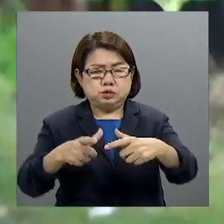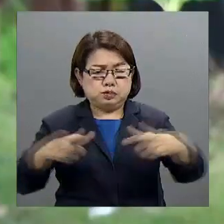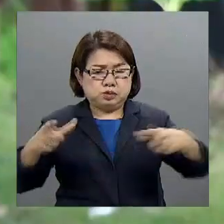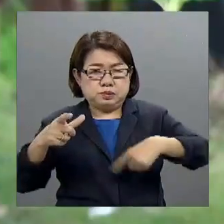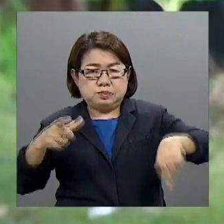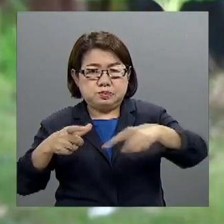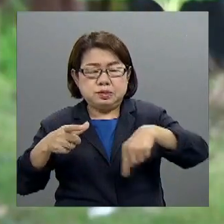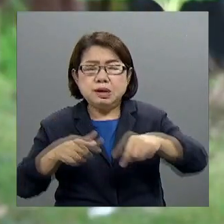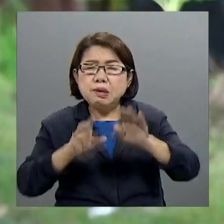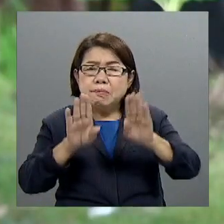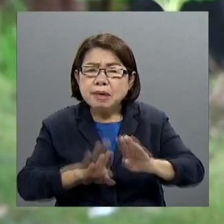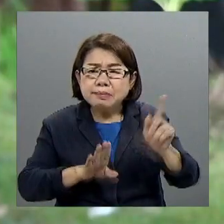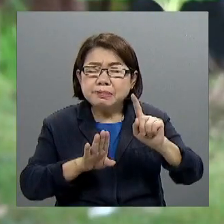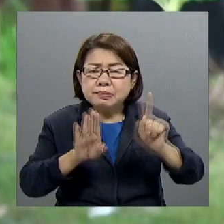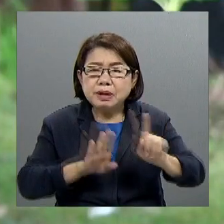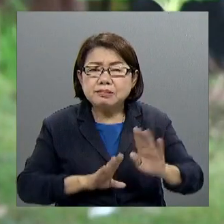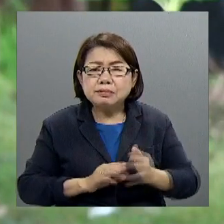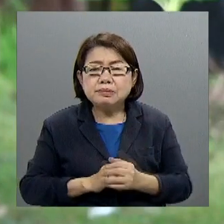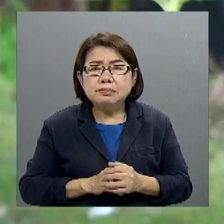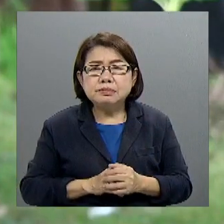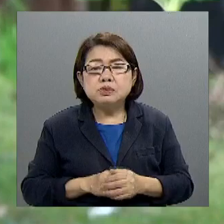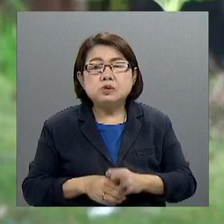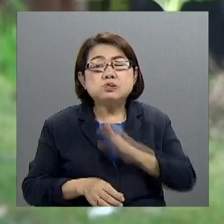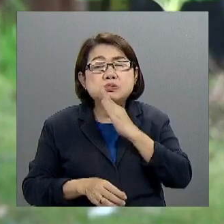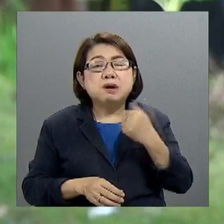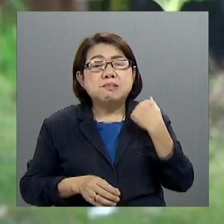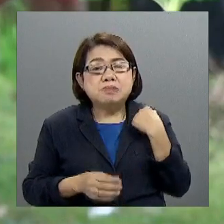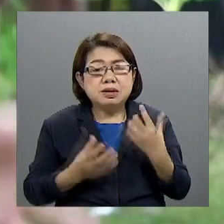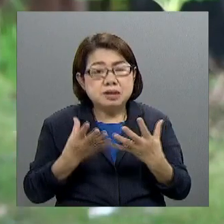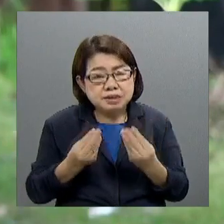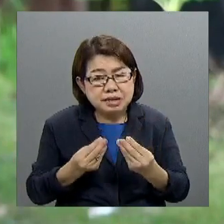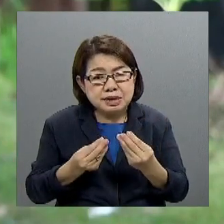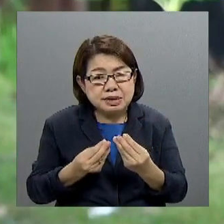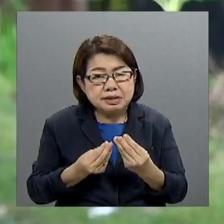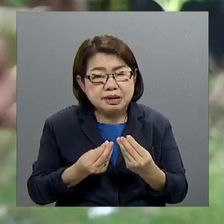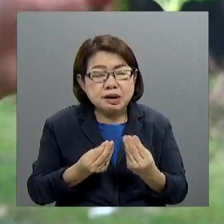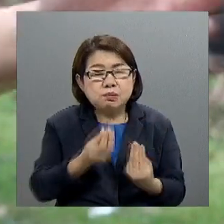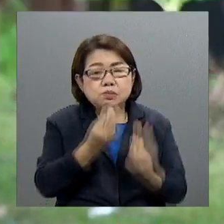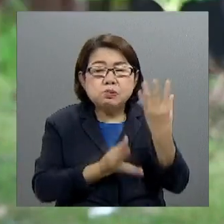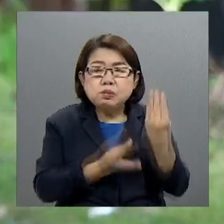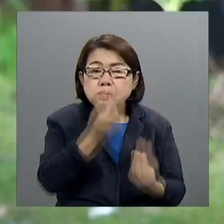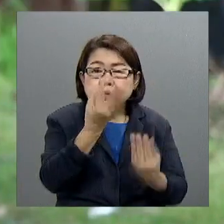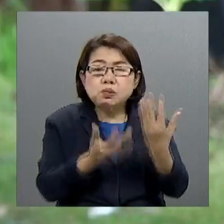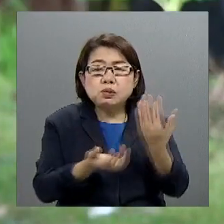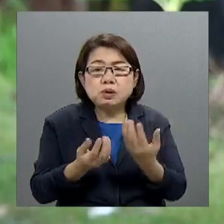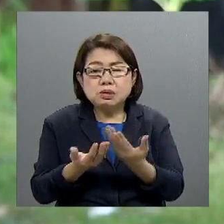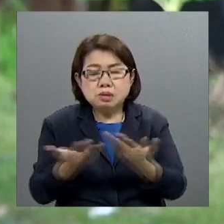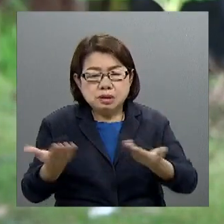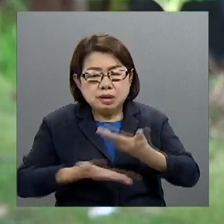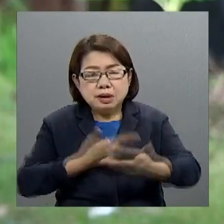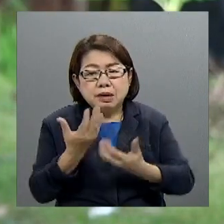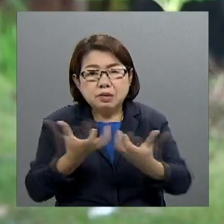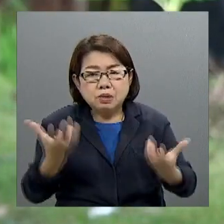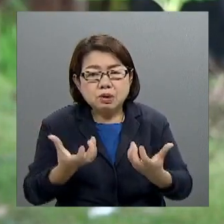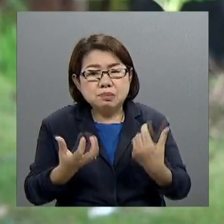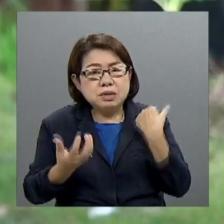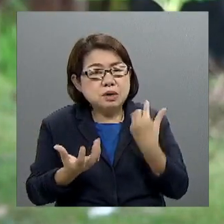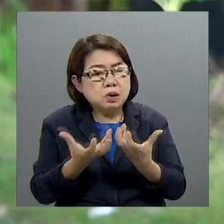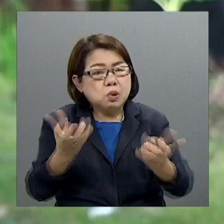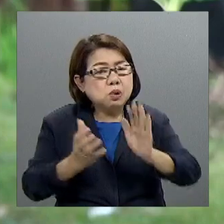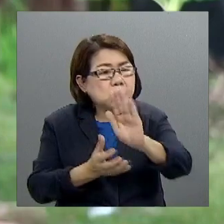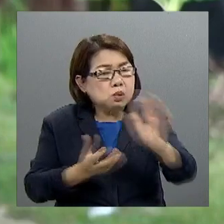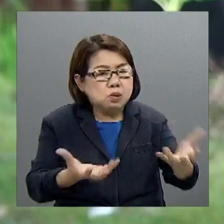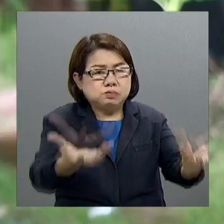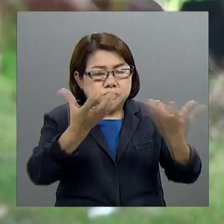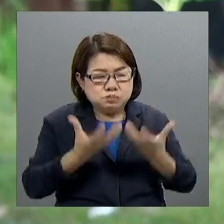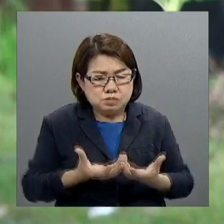ของการมีพื้นที่มีสวนมีพื้นที่ขายของแล้วก็ดึงสินค้าในชุมชนมาขายตรงนี้แล้วก็